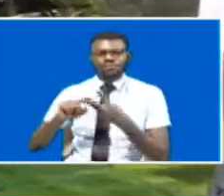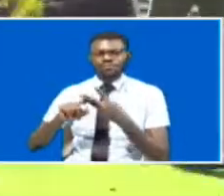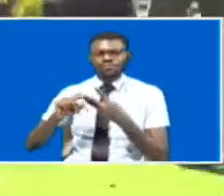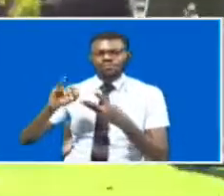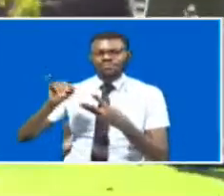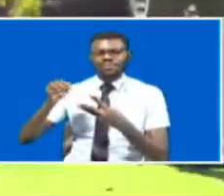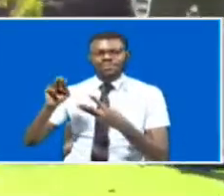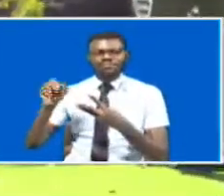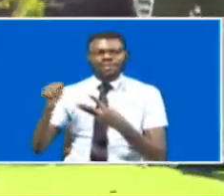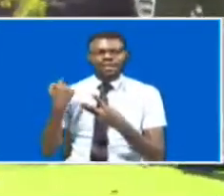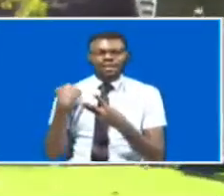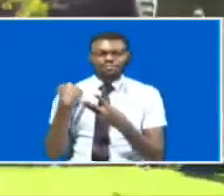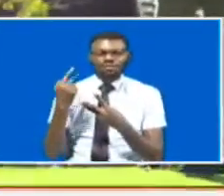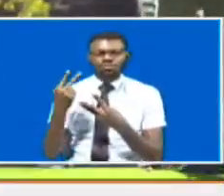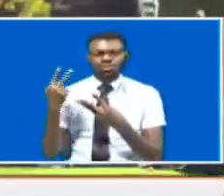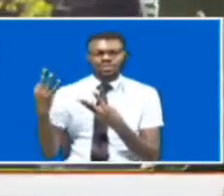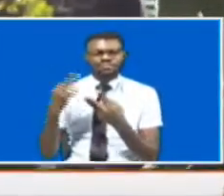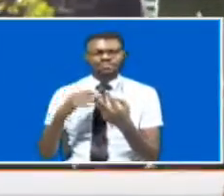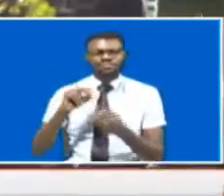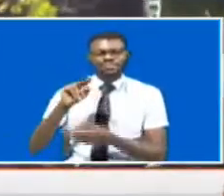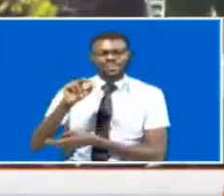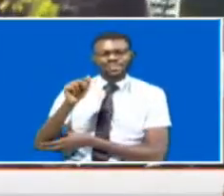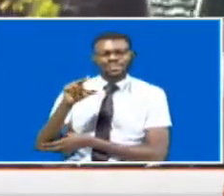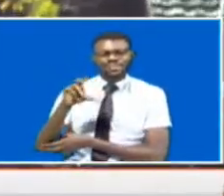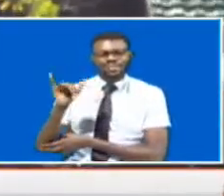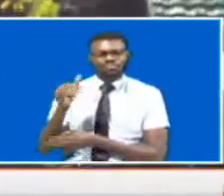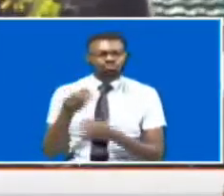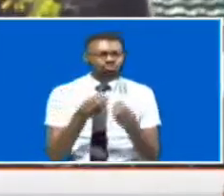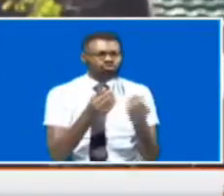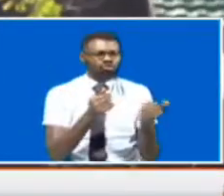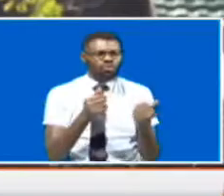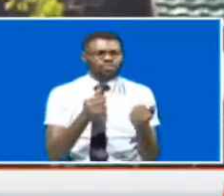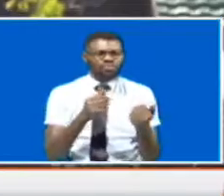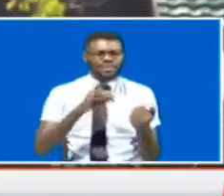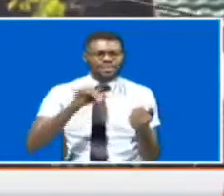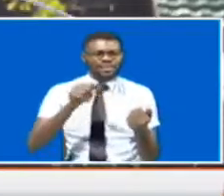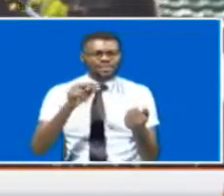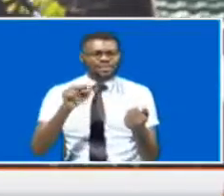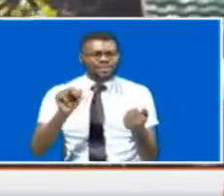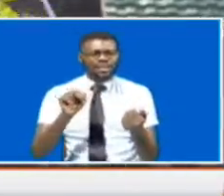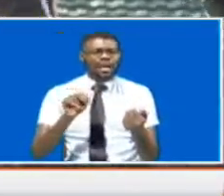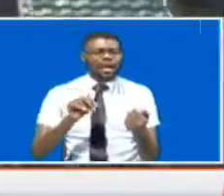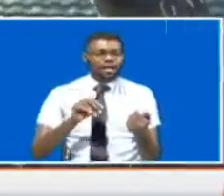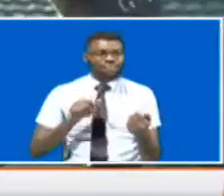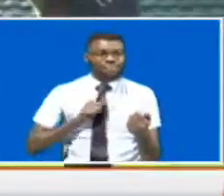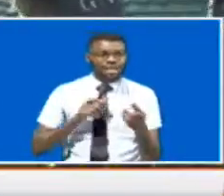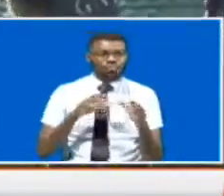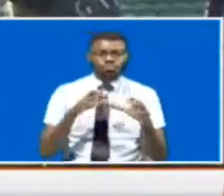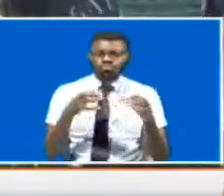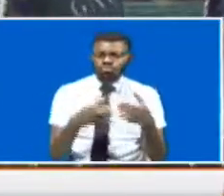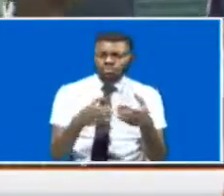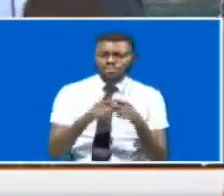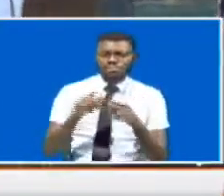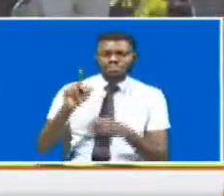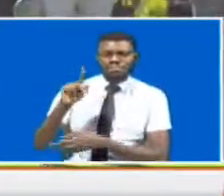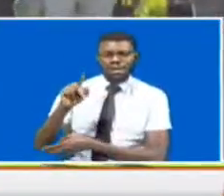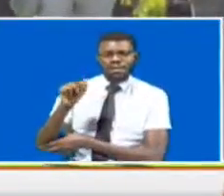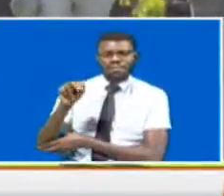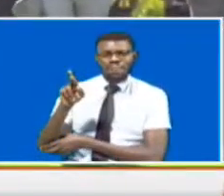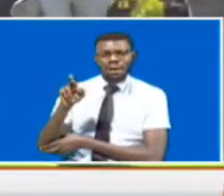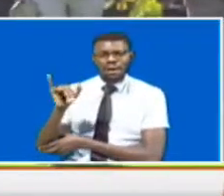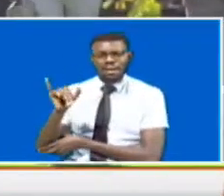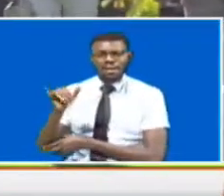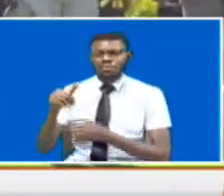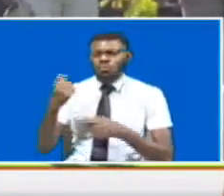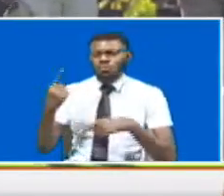mtawalia. Nancy Ndungu alimpiku Jane Gikonyo katika kitengo cha wanawake, naye Pari Maisuria alibuka mshindi kitengo